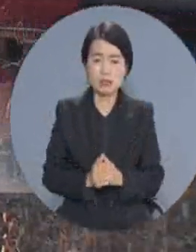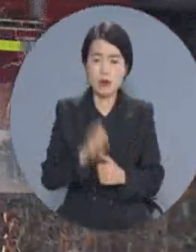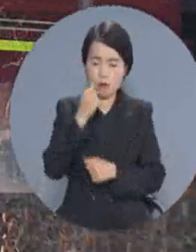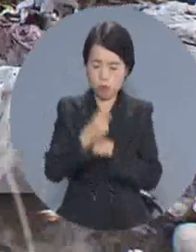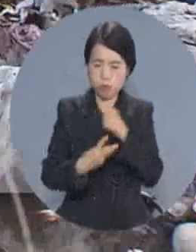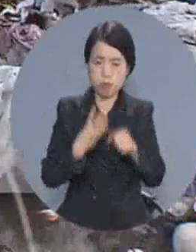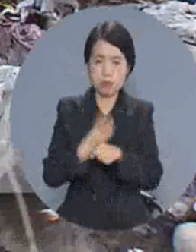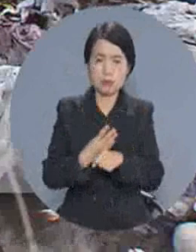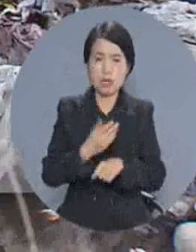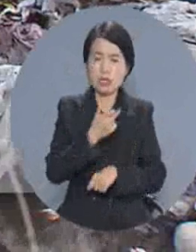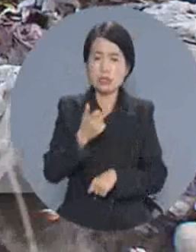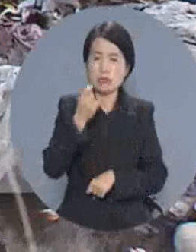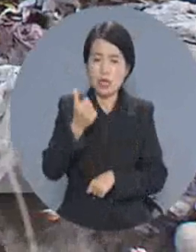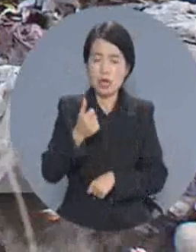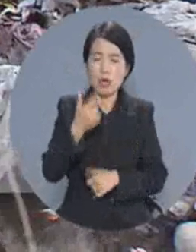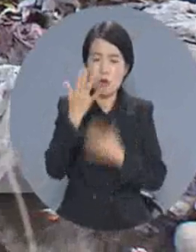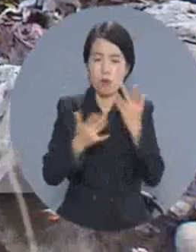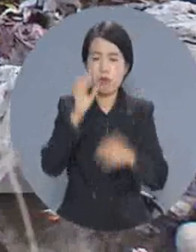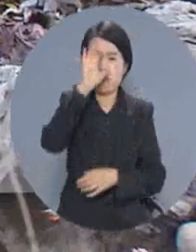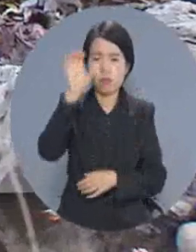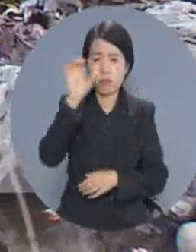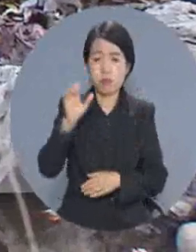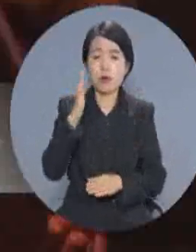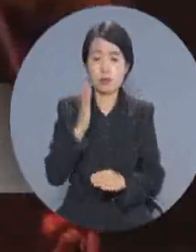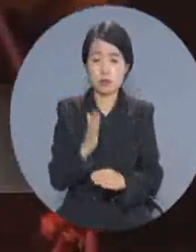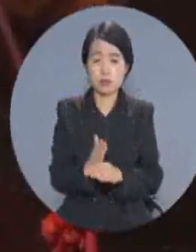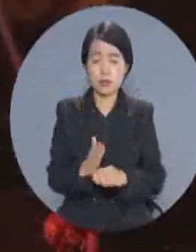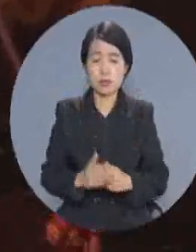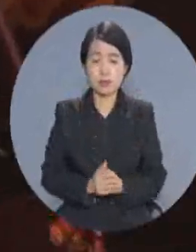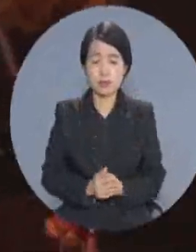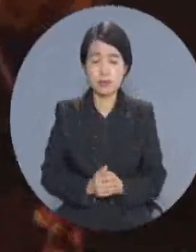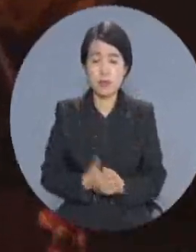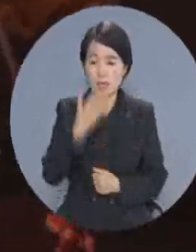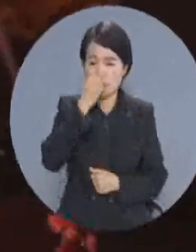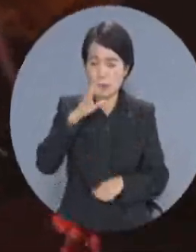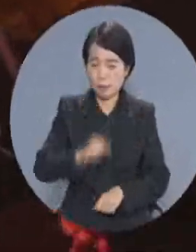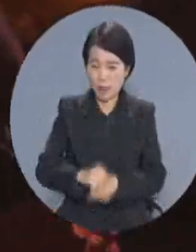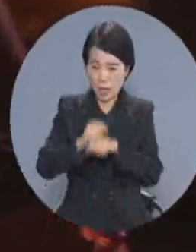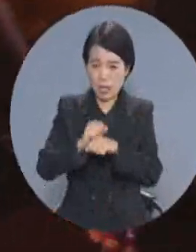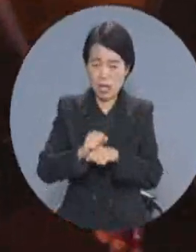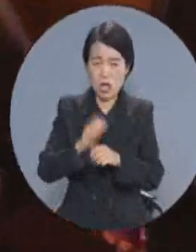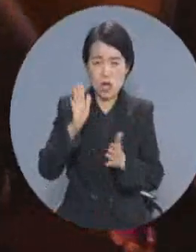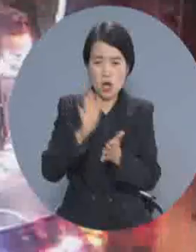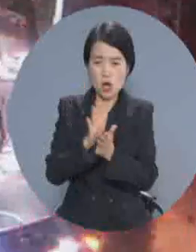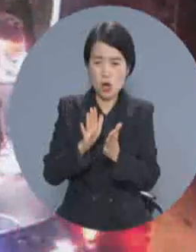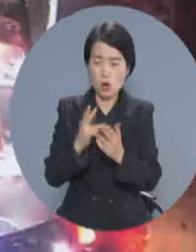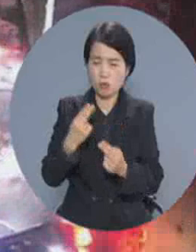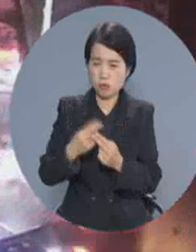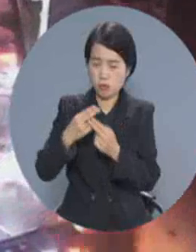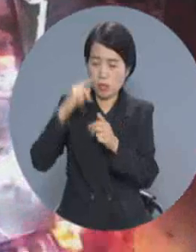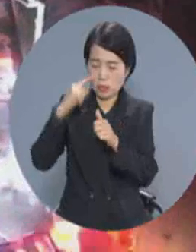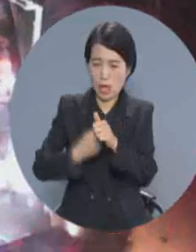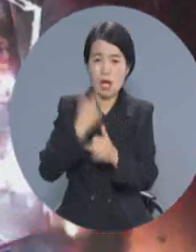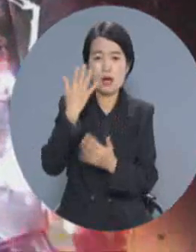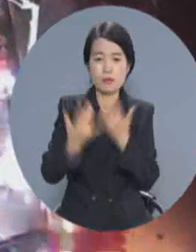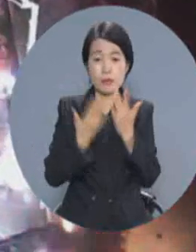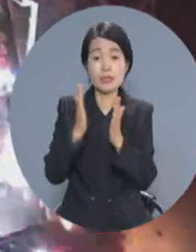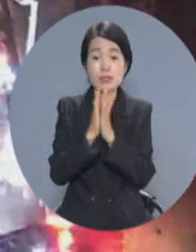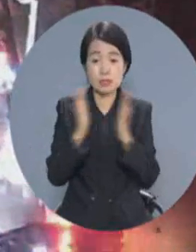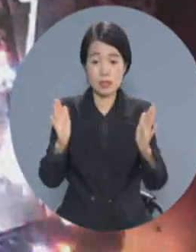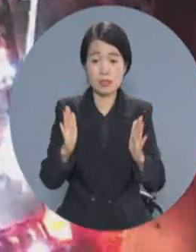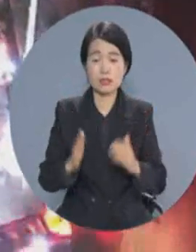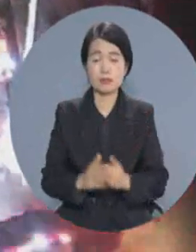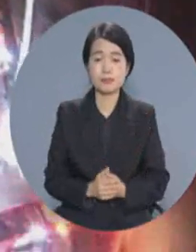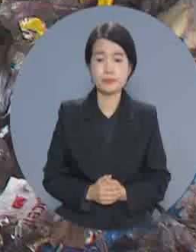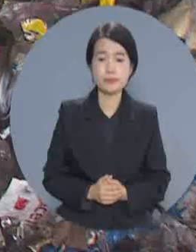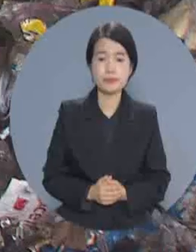수년째 크고 작은 화재가 끊이질 않고 있습니다. 폐기물 더미에 열이 축적되면서 자연적으로 불이 시작되는